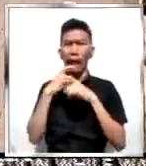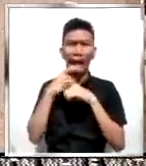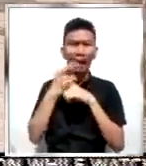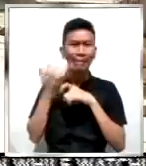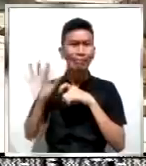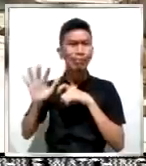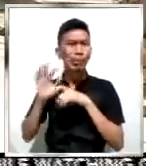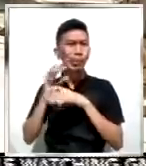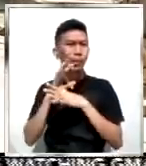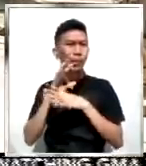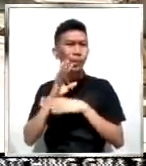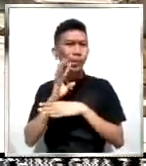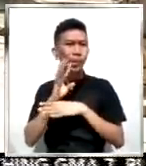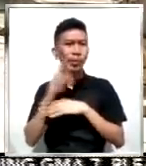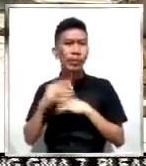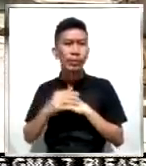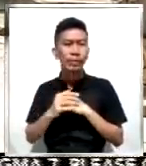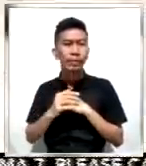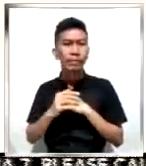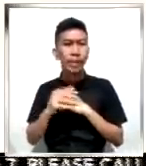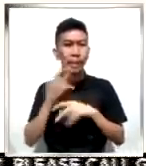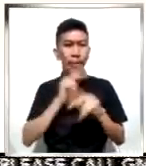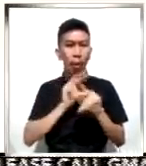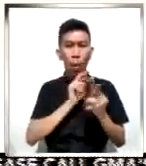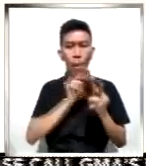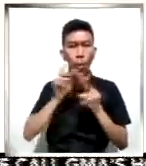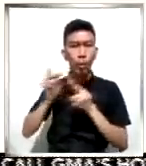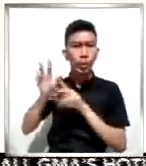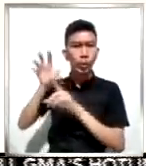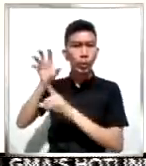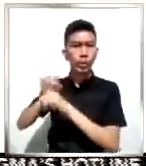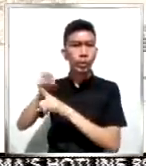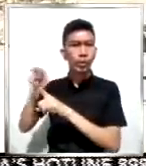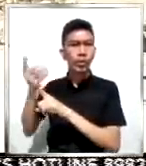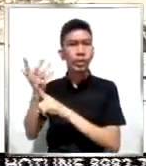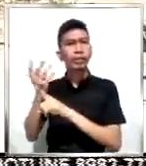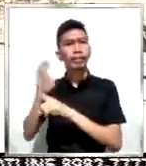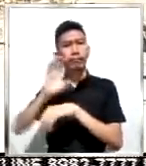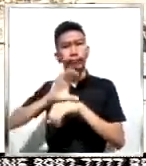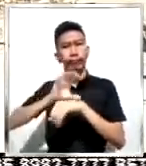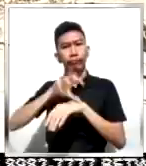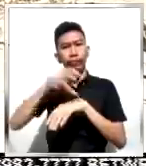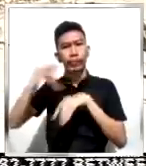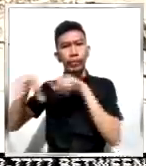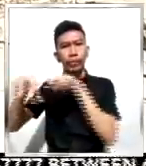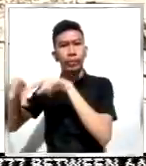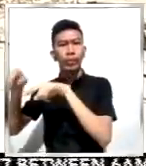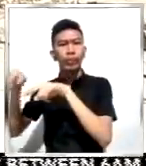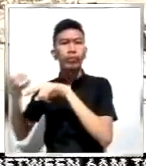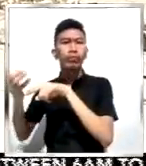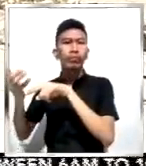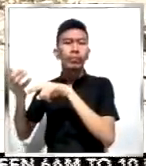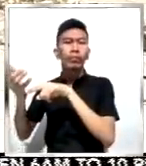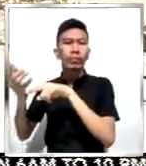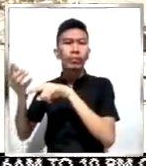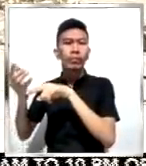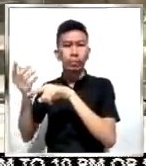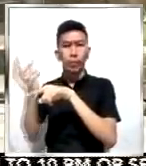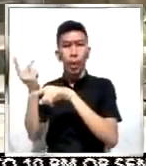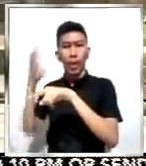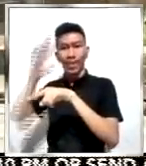nakasaksi, sa tapat ng chapel ng barangay 303 Zone 29, iniwan ang matanda ng dalawang lalaki kahapon ng